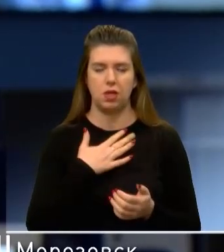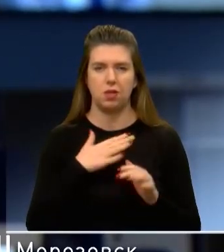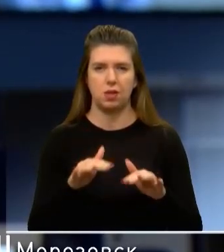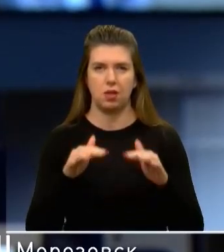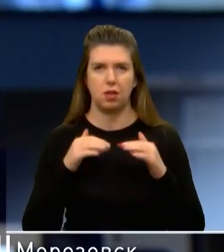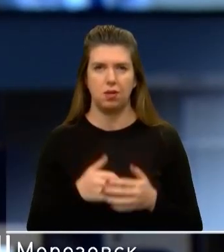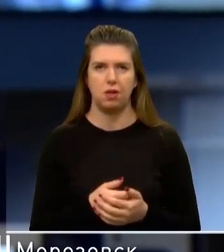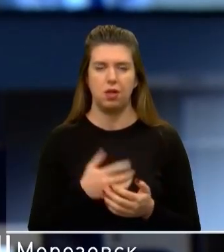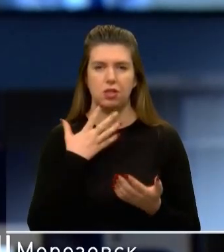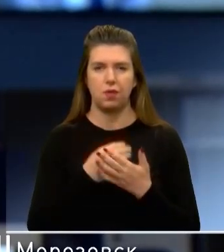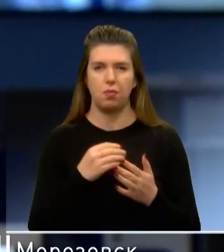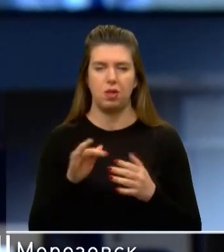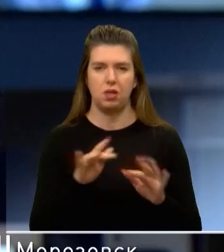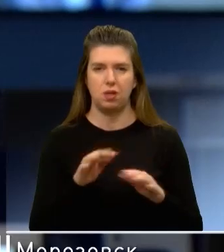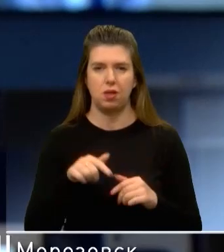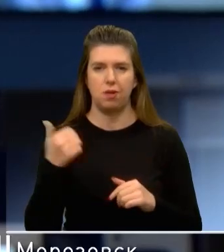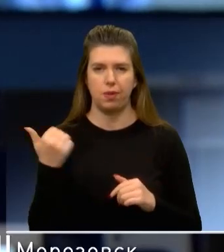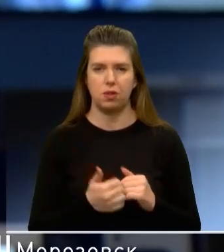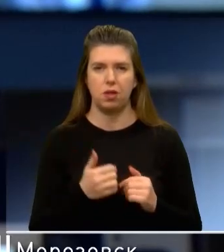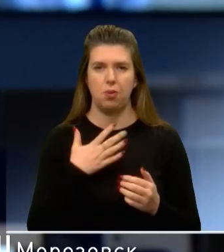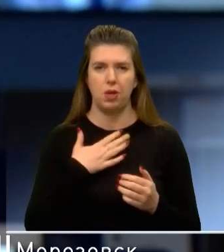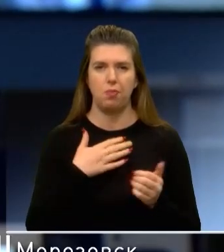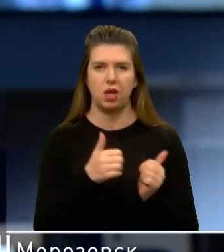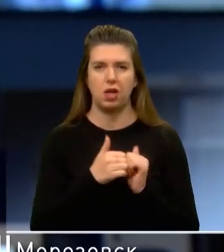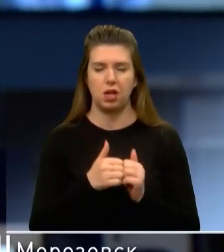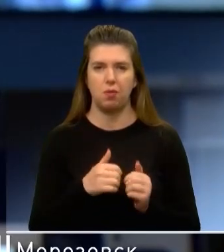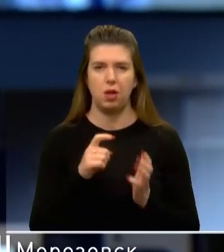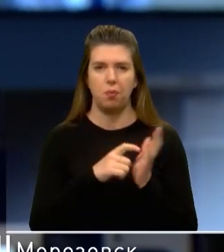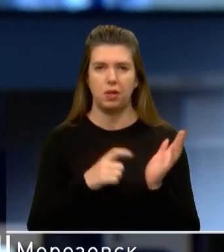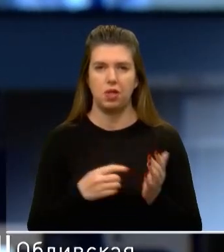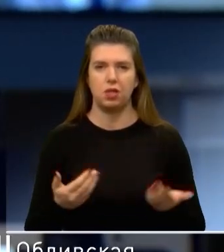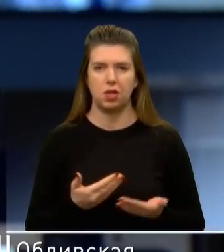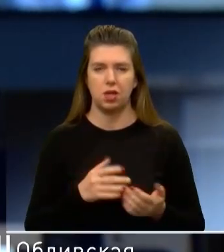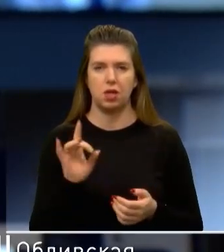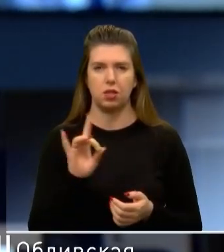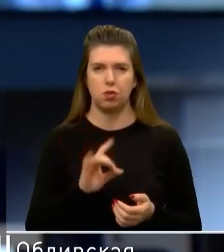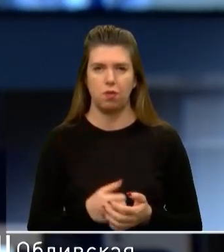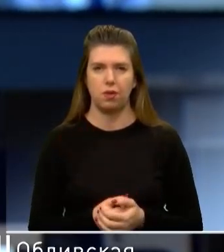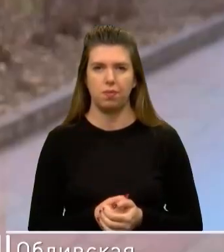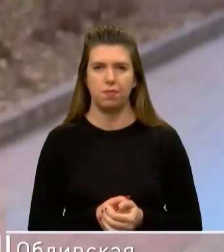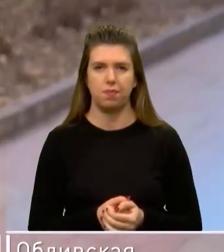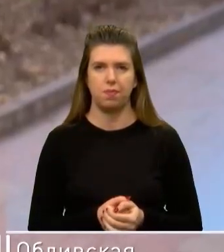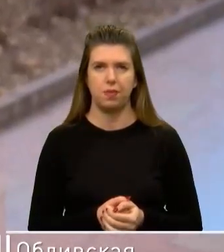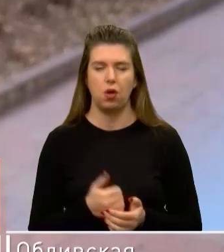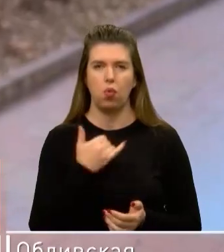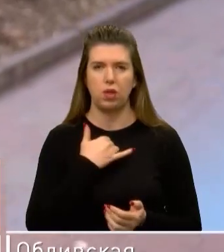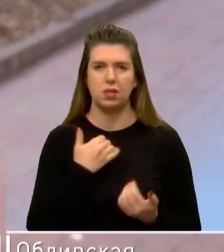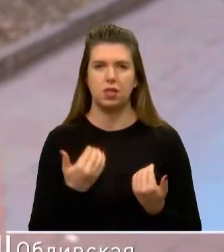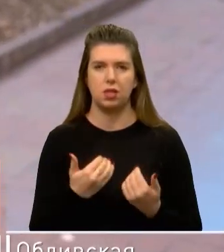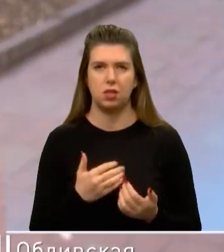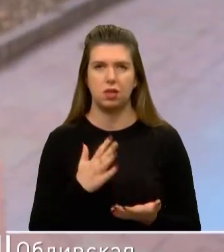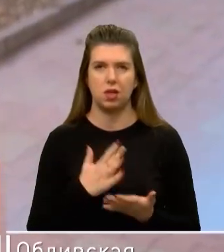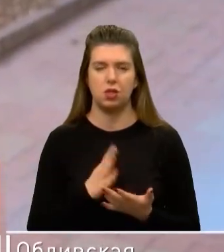зрителей своими событиями на этой неделе с моими коллегами полились жители Ростова надону У нас сейчас